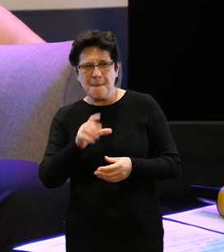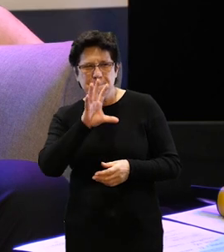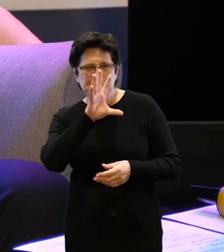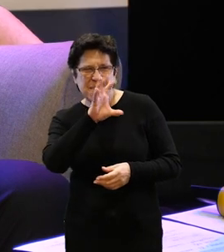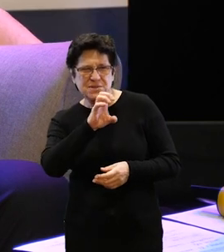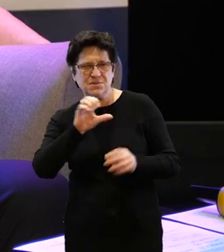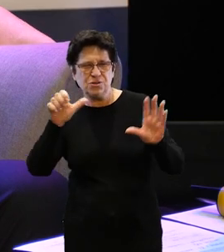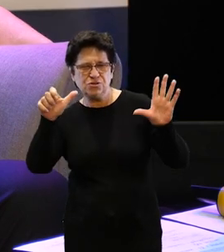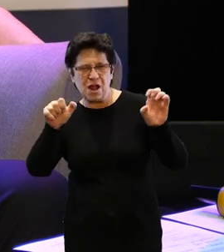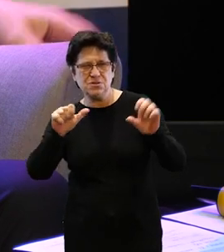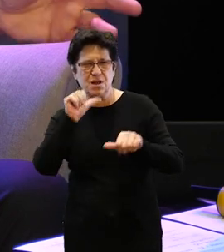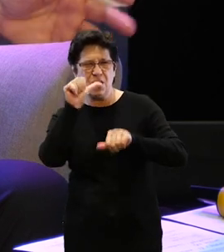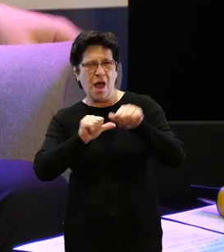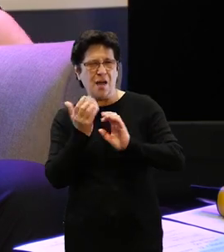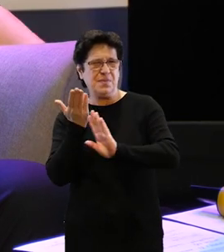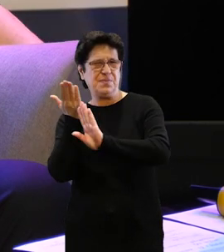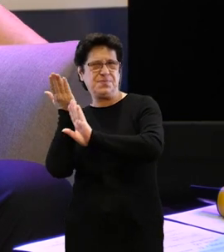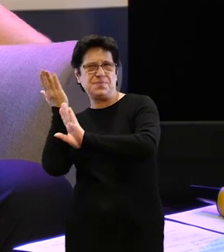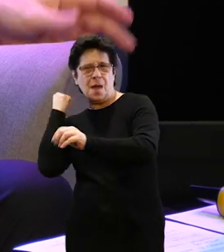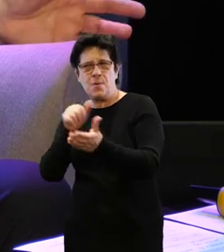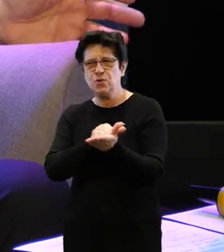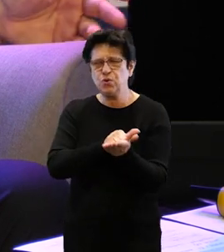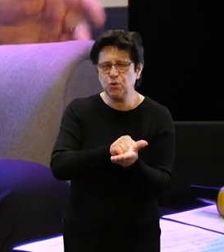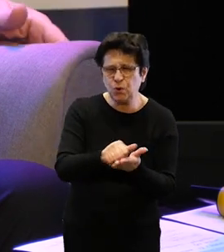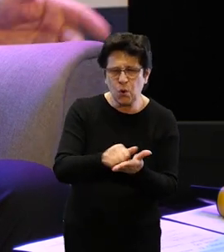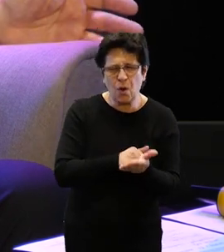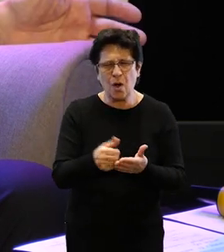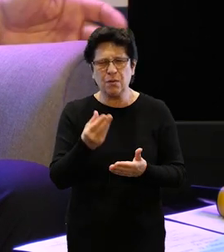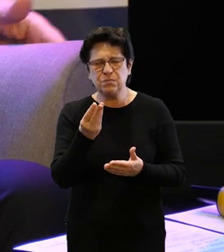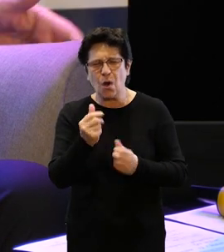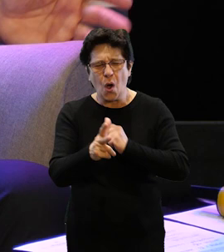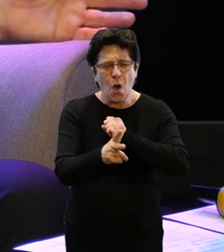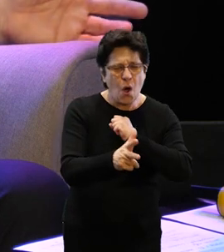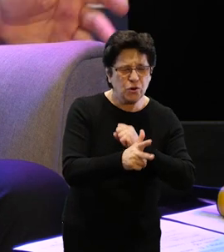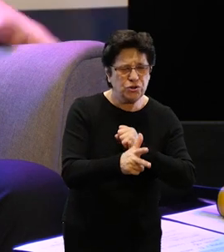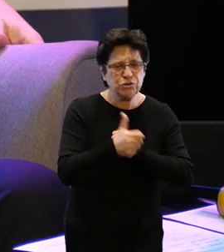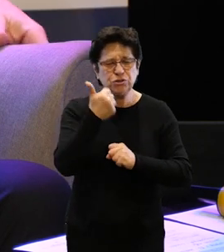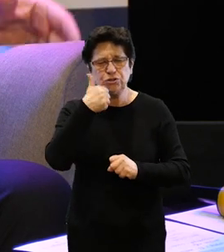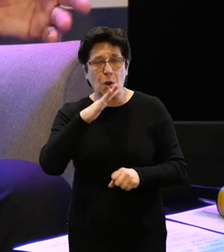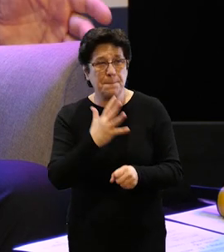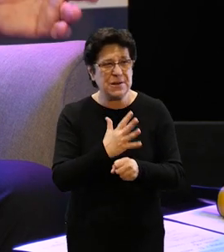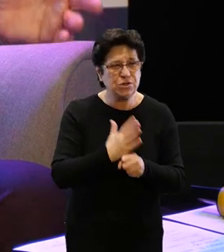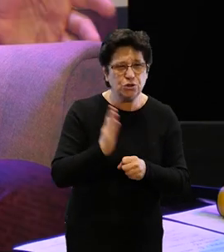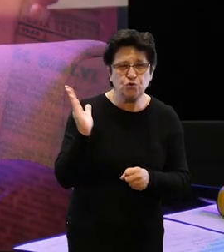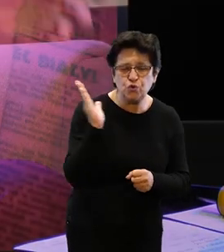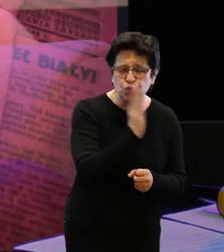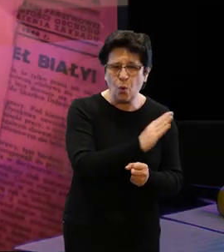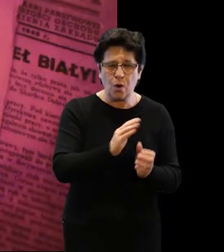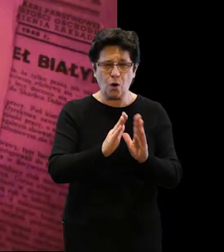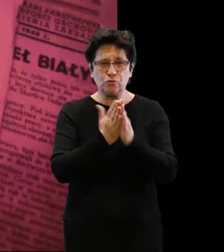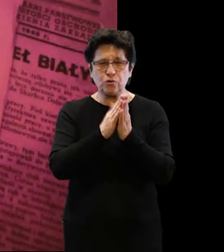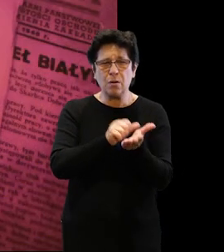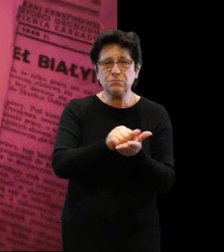600 lat temu były ogromną wartością nakłady były 150 sztuk i Każda taka stara